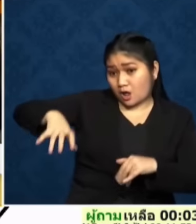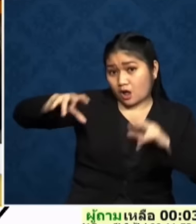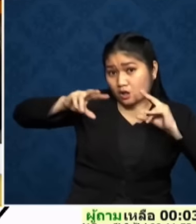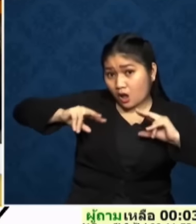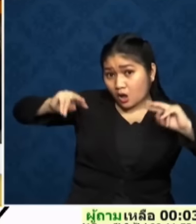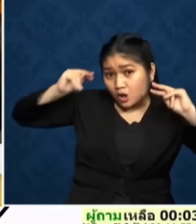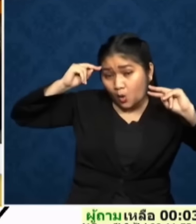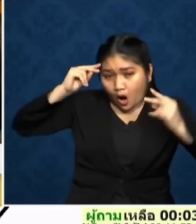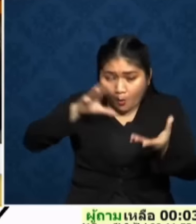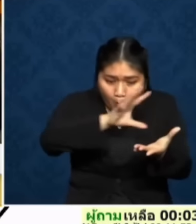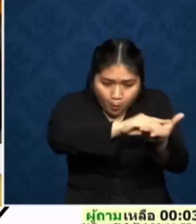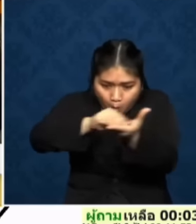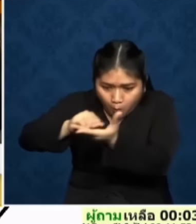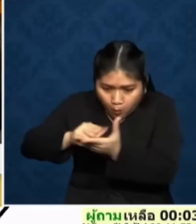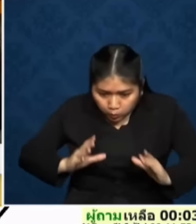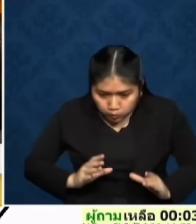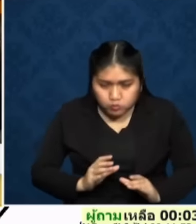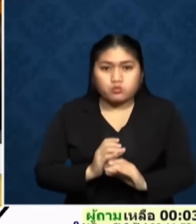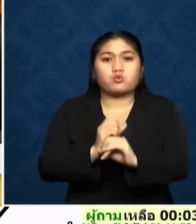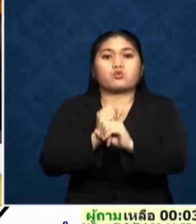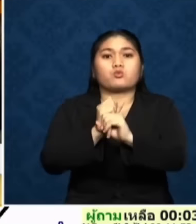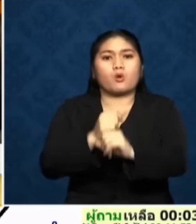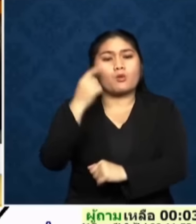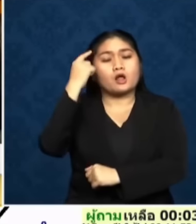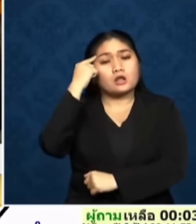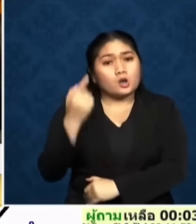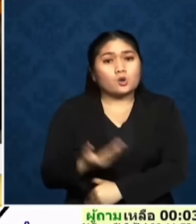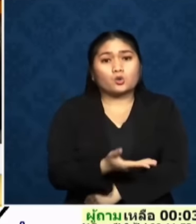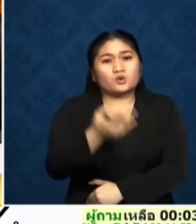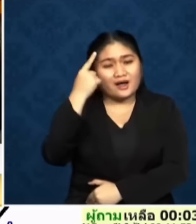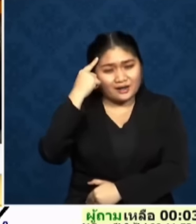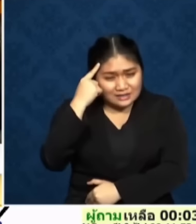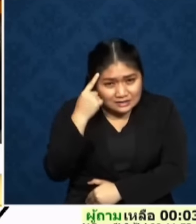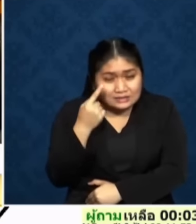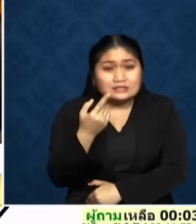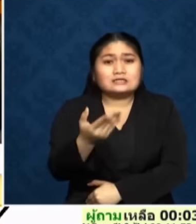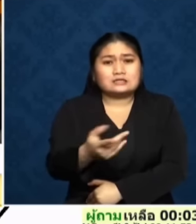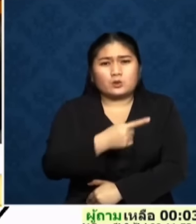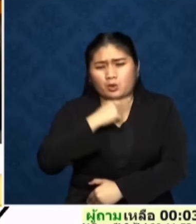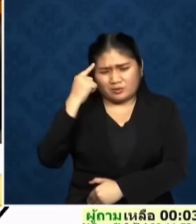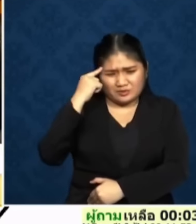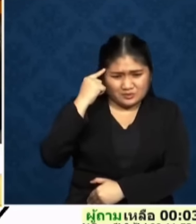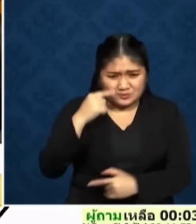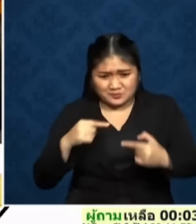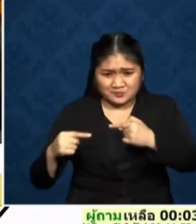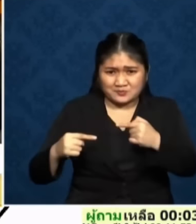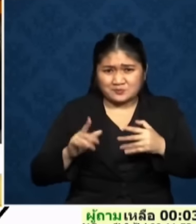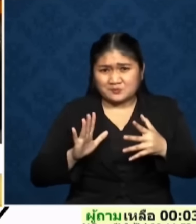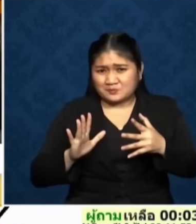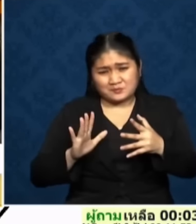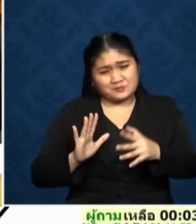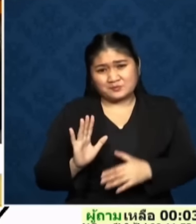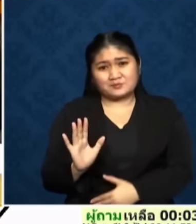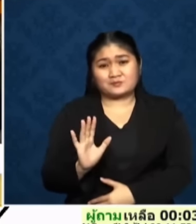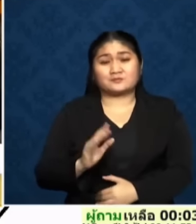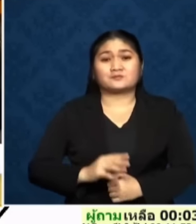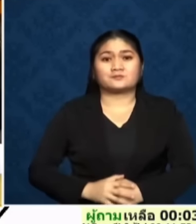รุปผมก็คาดว่าถ้าตอบให้มันสบายไม่ต้องมาถูกท้วงติงหรือว่าภายในไตรมาสแรกก็น่าจะท